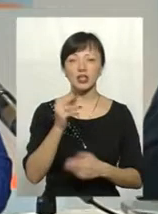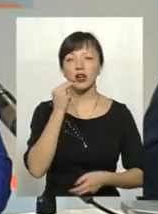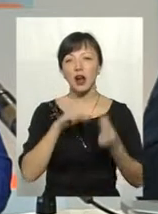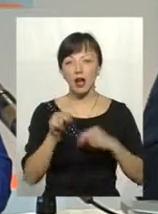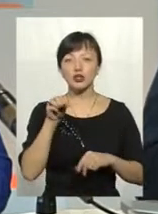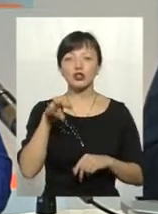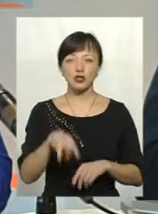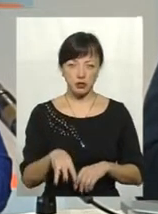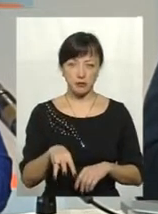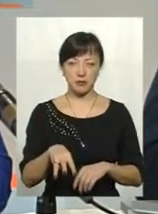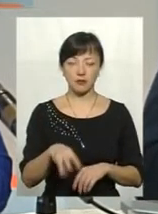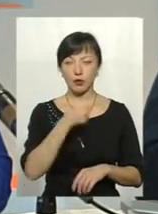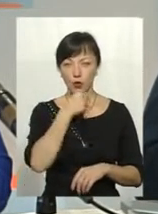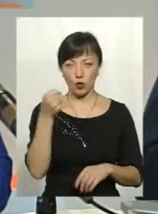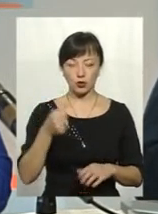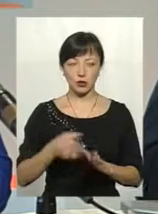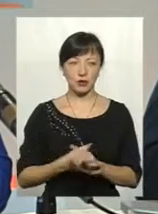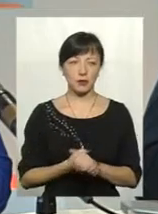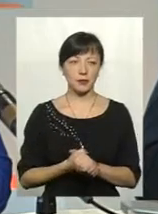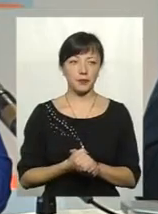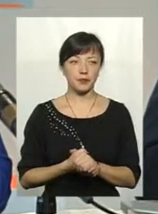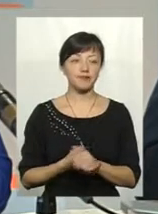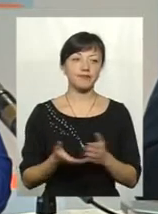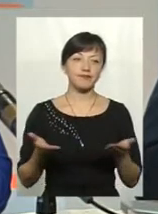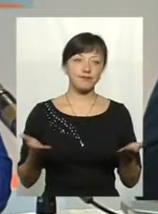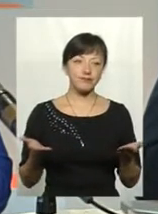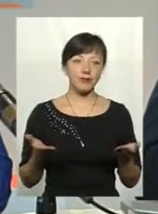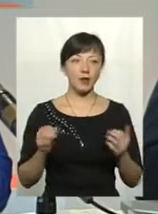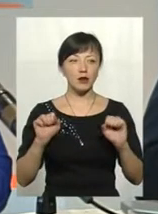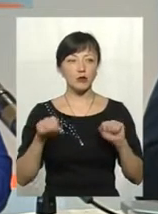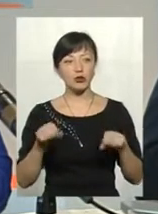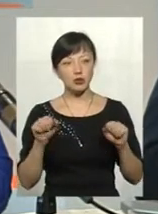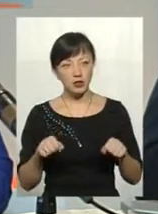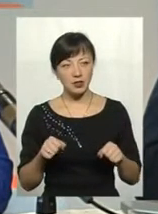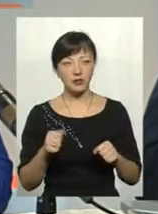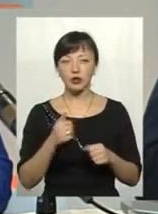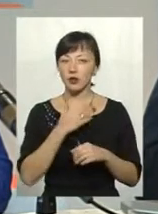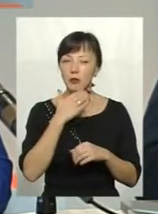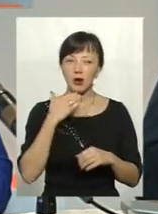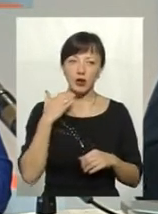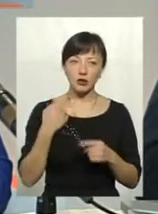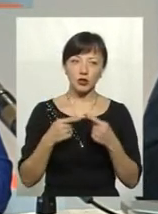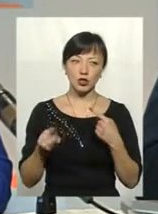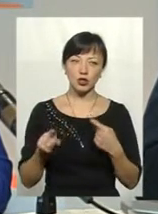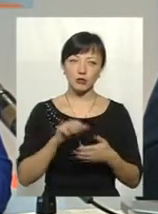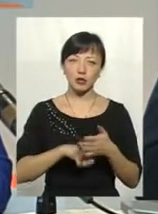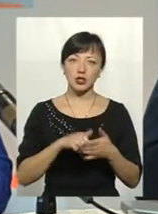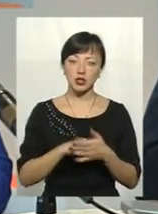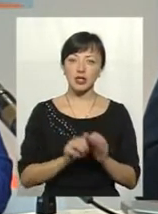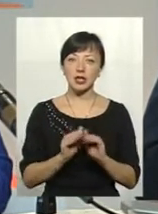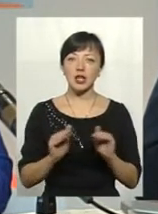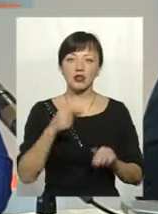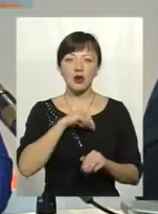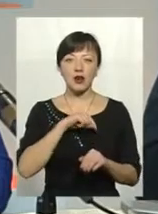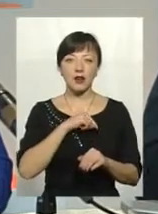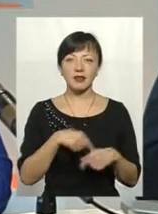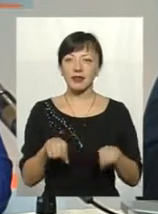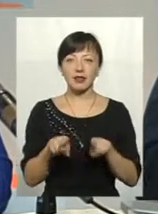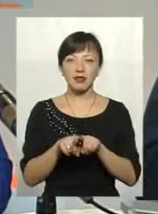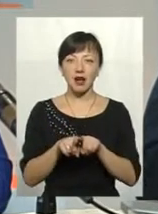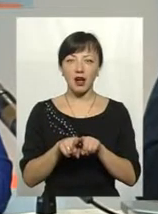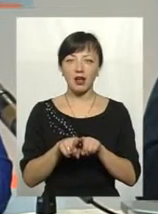кращий, ніж у дорослих. Ну, можливо, є багато інших причин, тому що ще дитячий організм не так